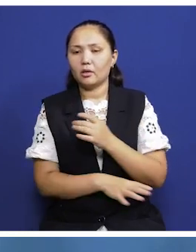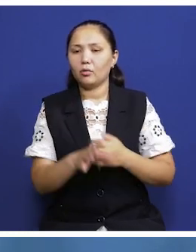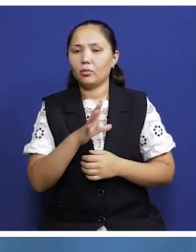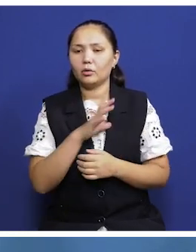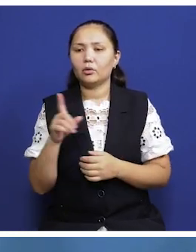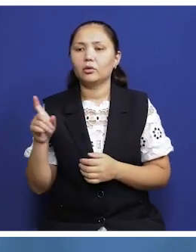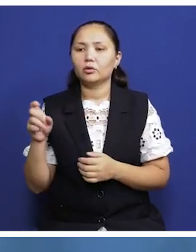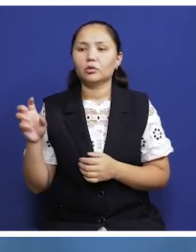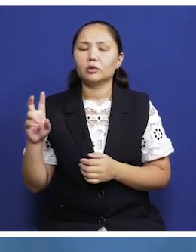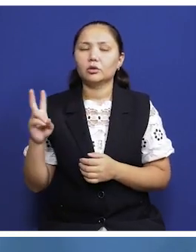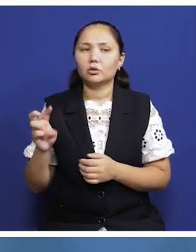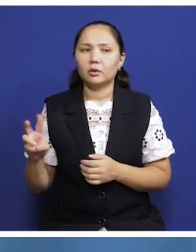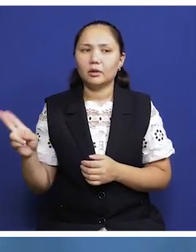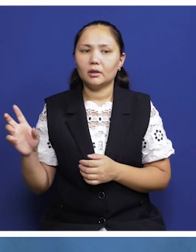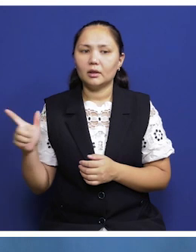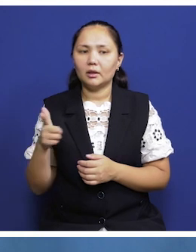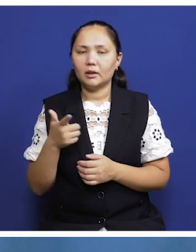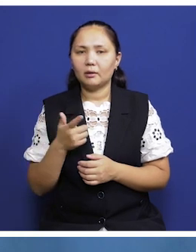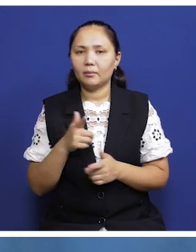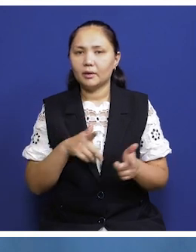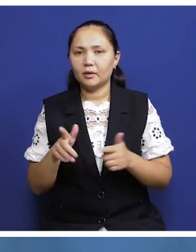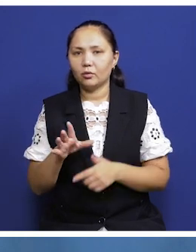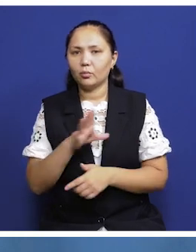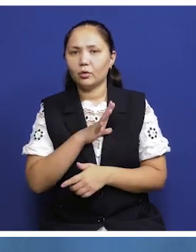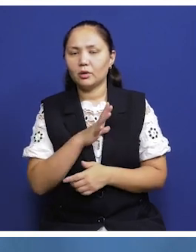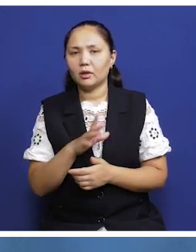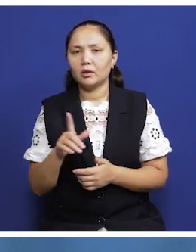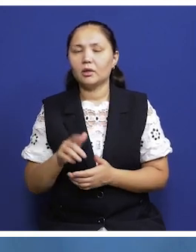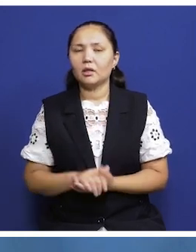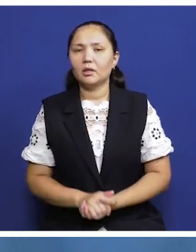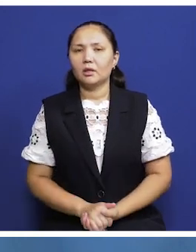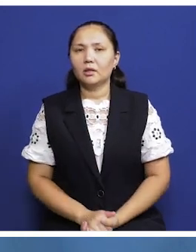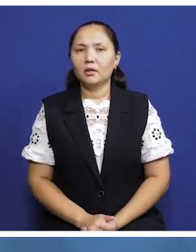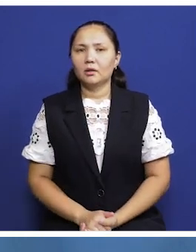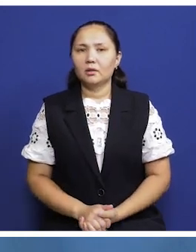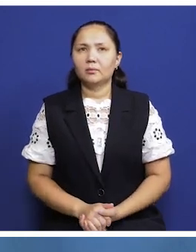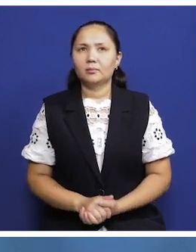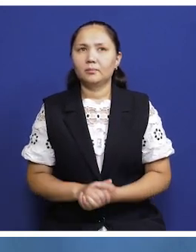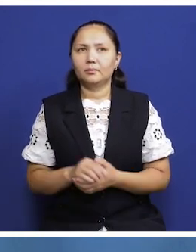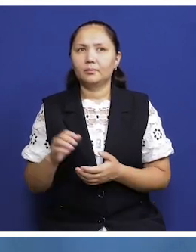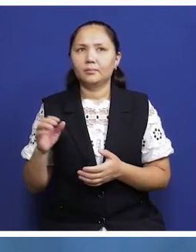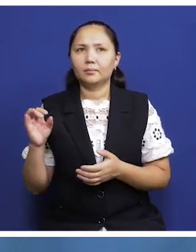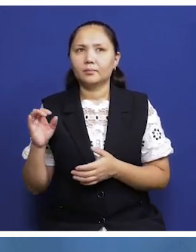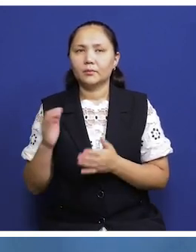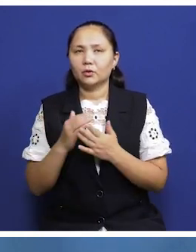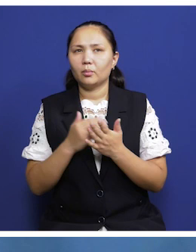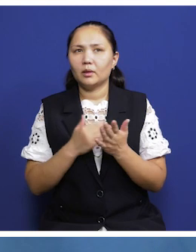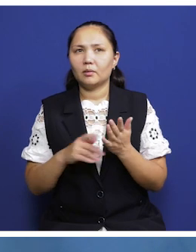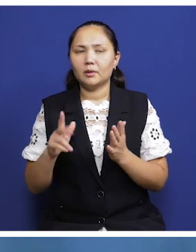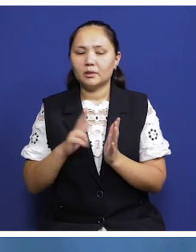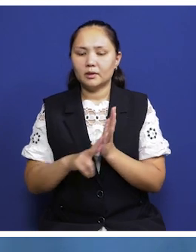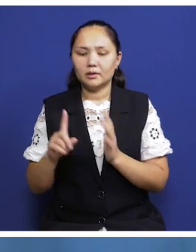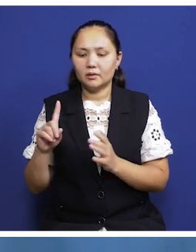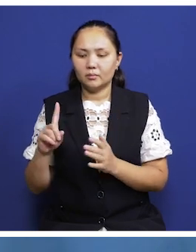120 кг ұнтақ шығаратын болады, жалпы құны 150 миллион теңге. Аталған инвестициялық жобалардың арқасында 81